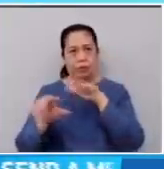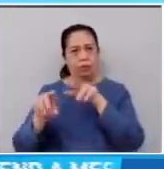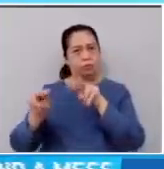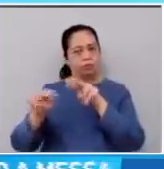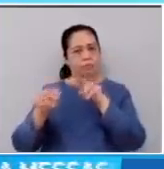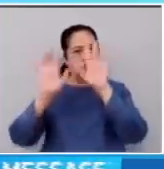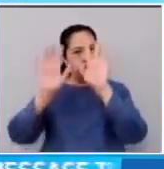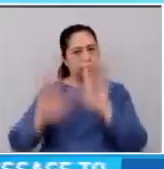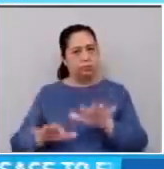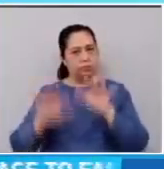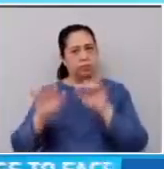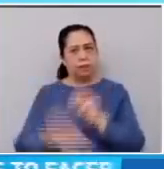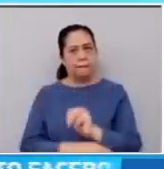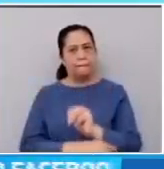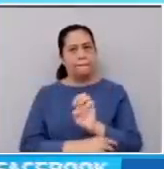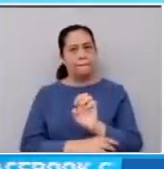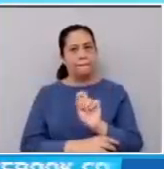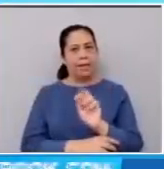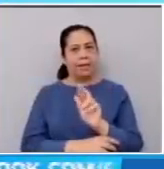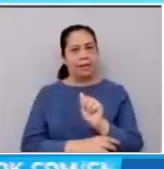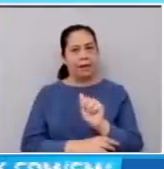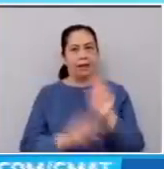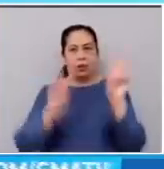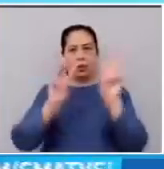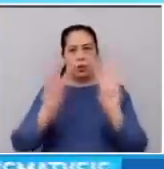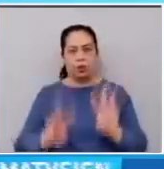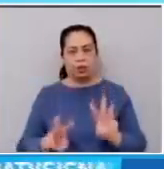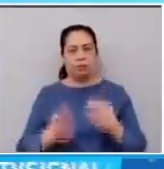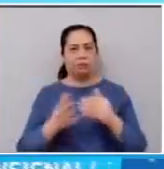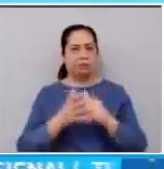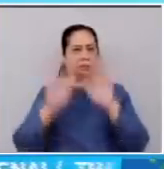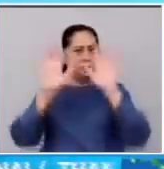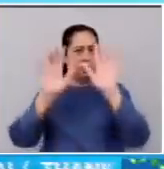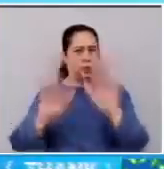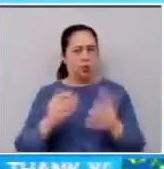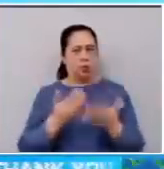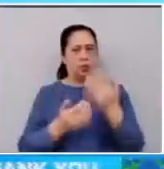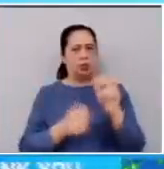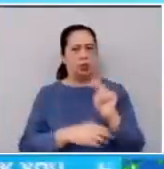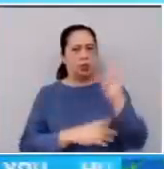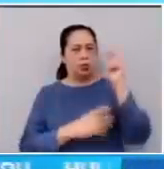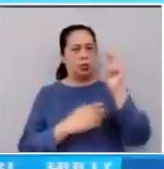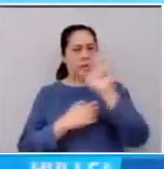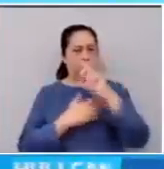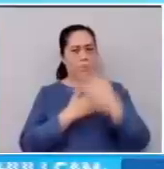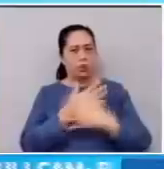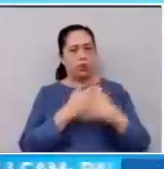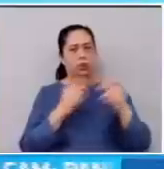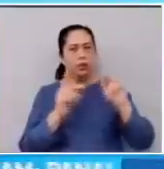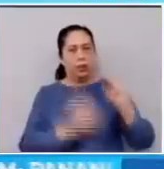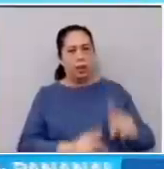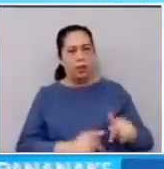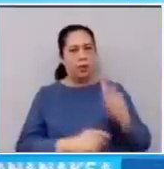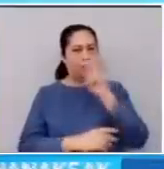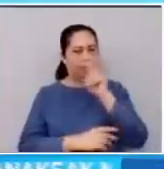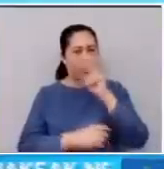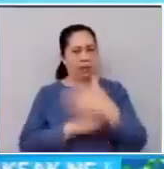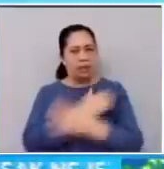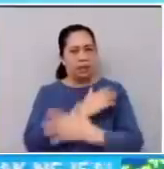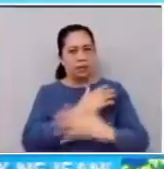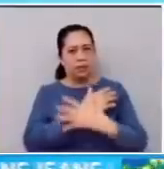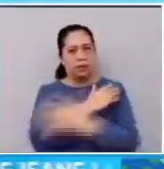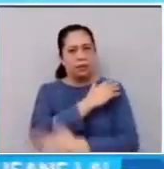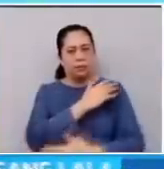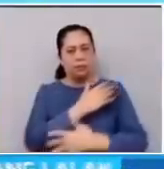ng Metro Weather. Uulanin pa rin ang halos buong Northern Luzon, Palawan, Visayas at Mindanao, lalo na sa bandang hapon at